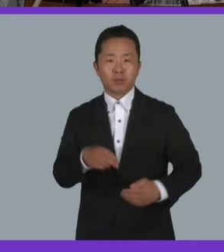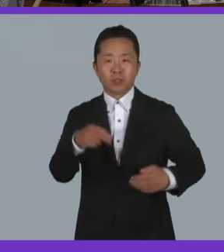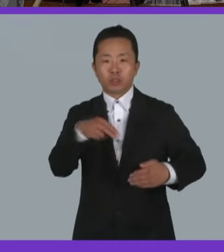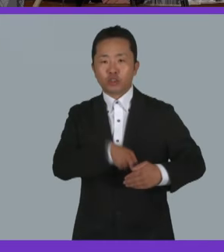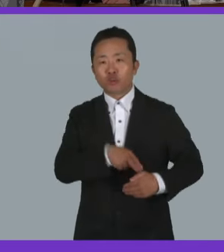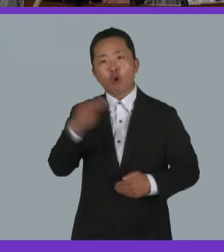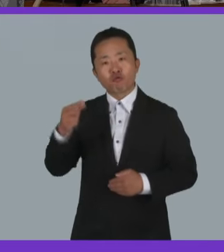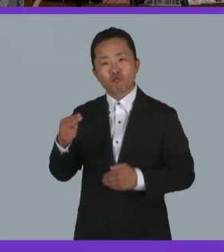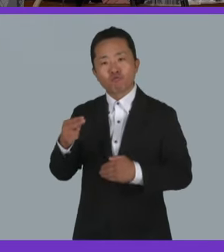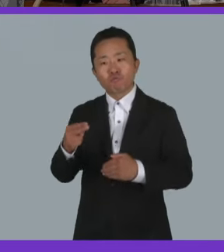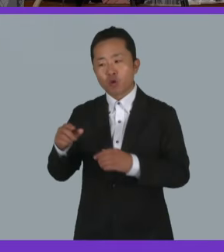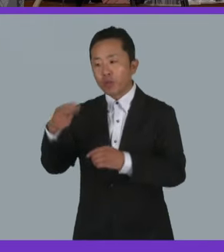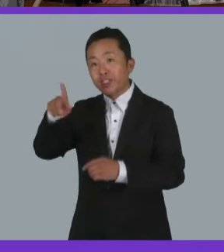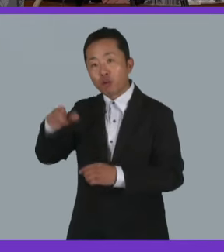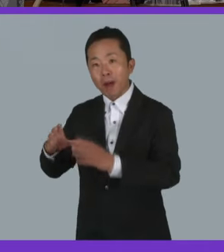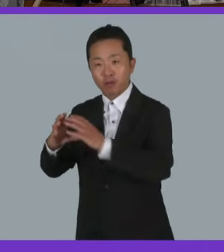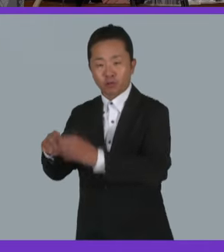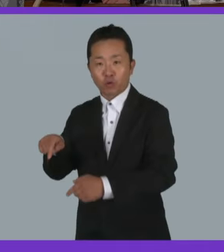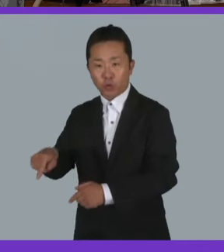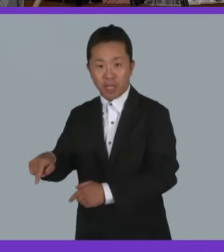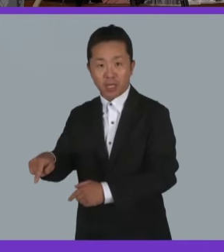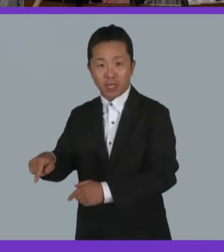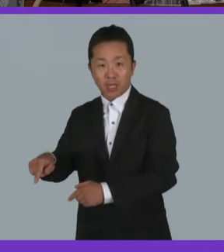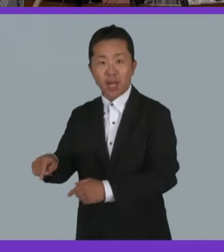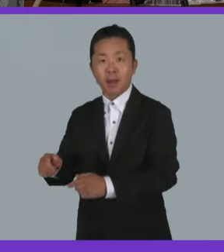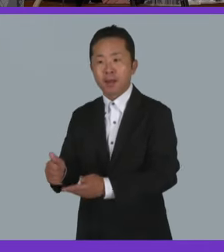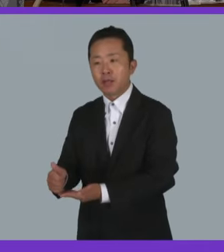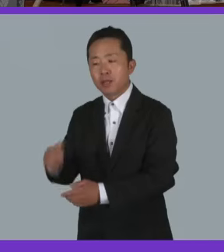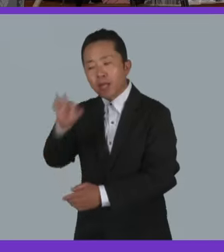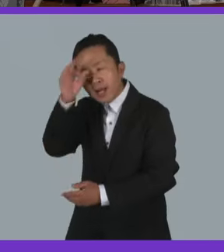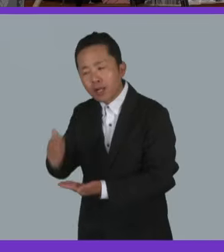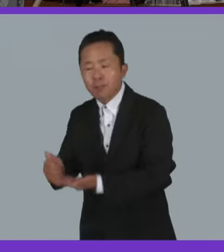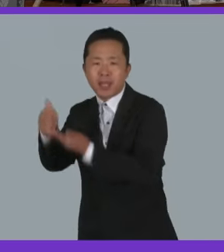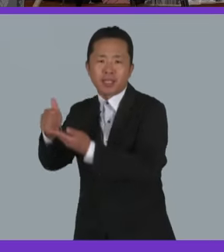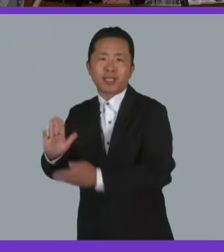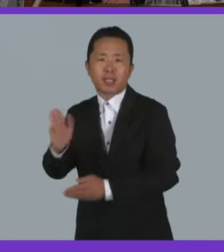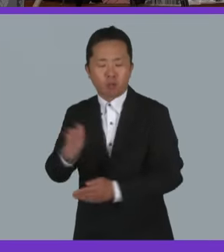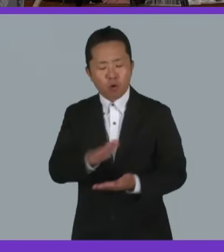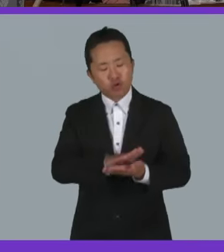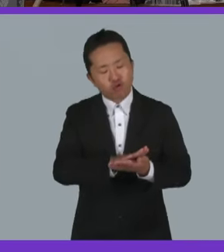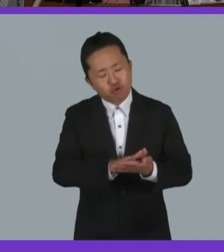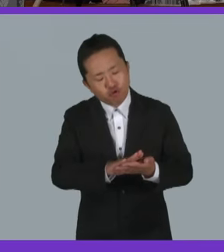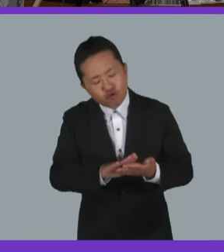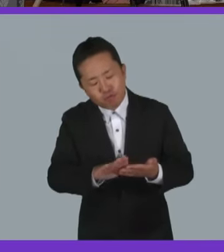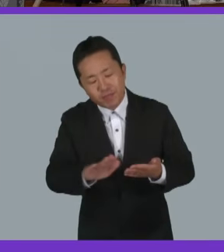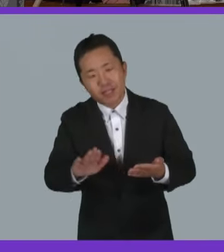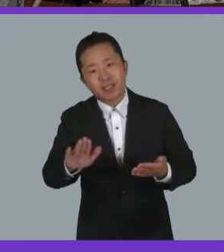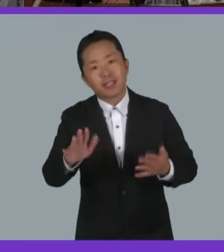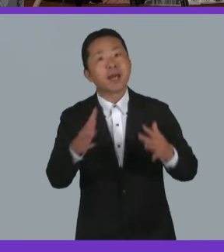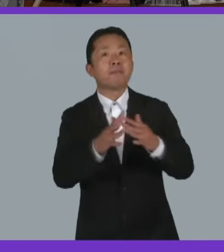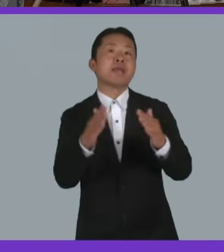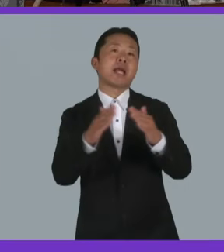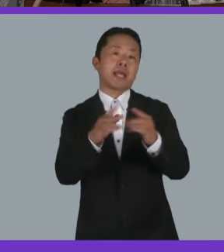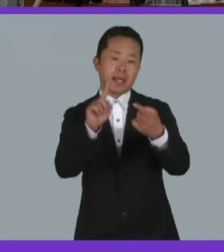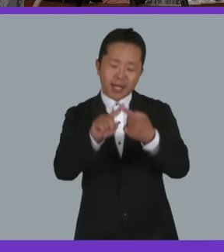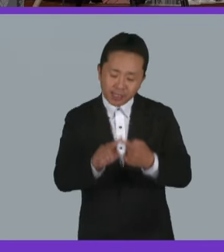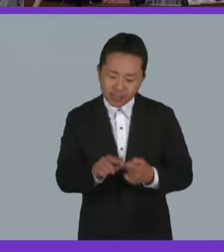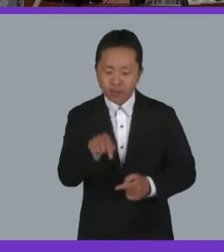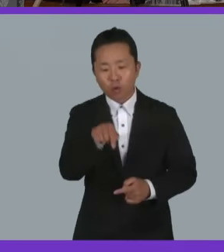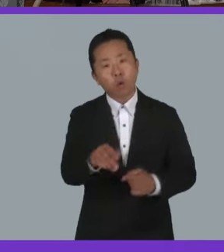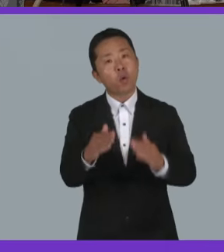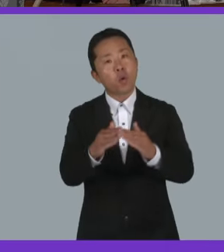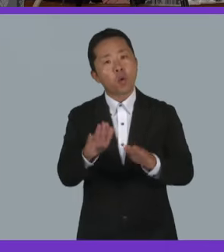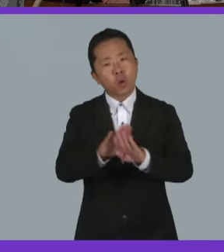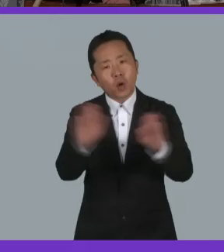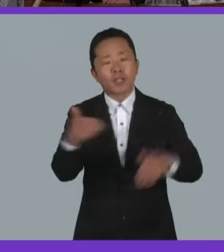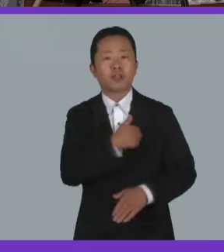った二の丸御殿が観覧のメインでしたが、優美で繊細な三宅住宅である本丸御殿を公